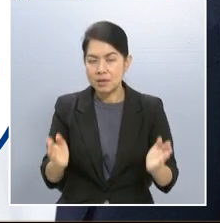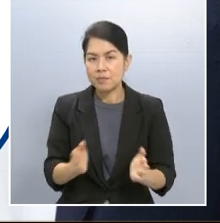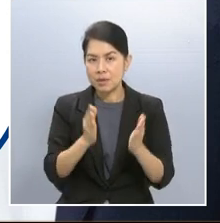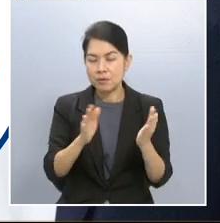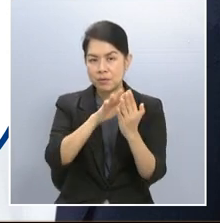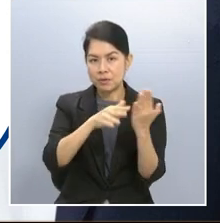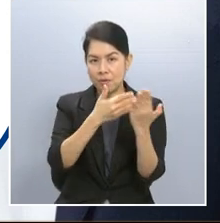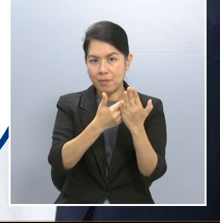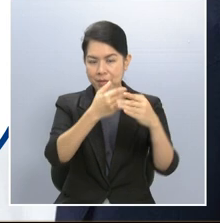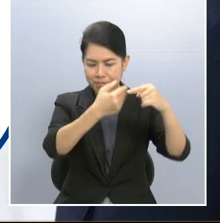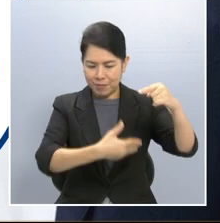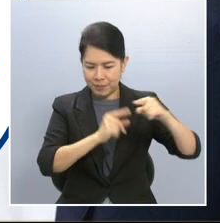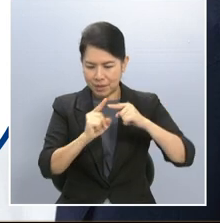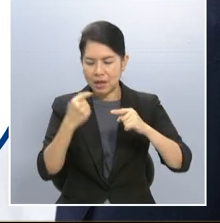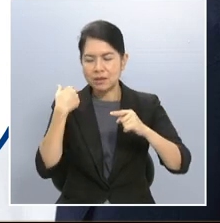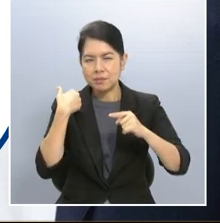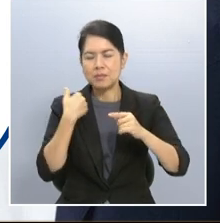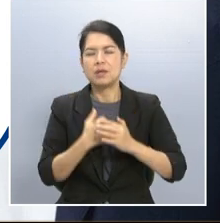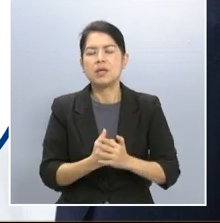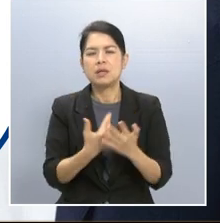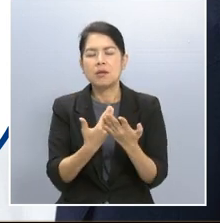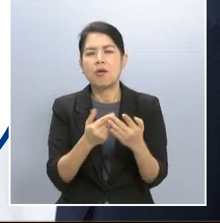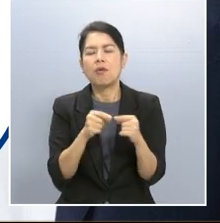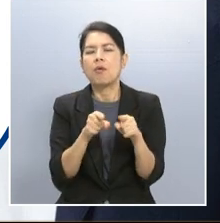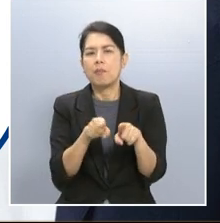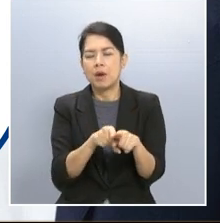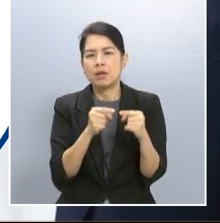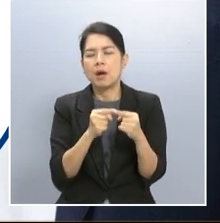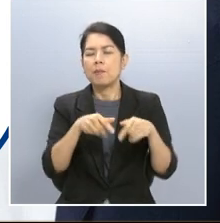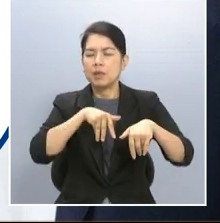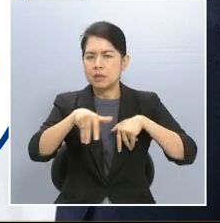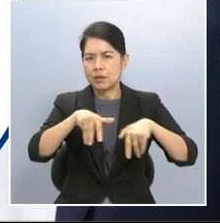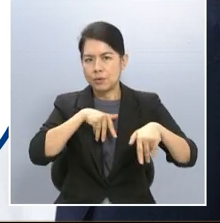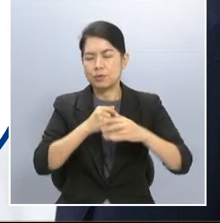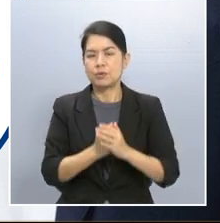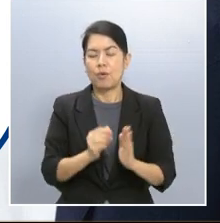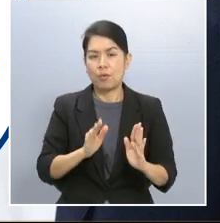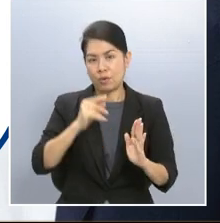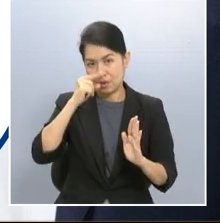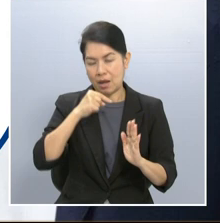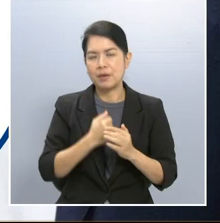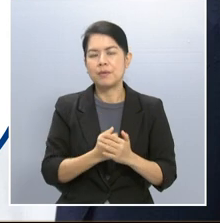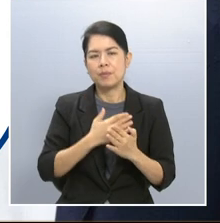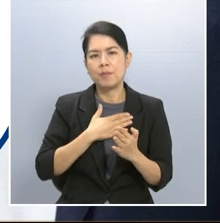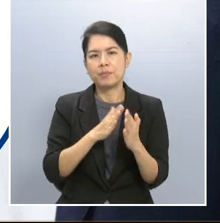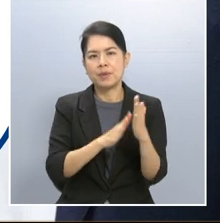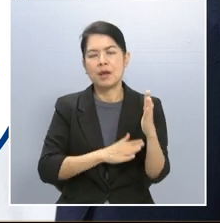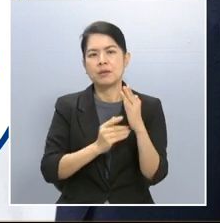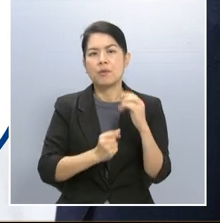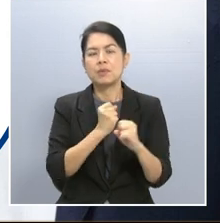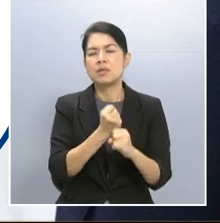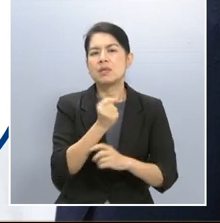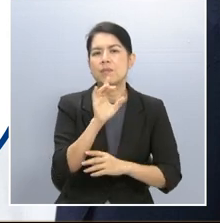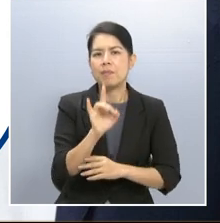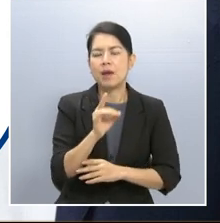เสนอในสถานะประชาชนคนหนึ่งต่อไปตลอดช่วง18ปีที่ผ่านมาผมรู้สึกเป็นเกียรติอย่างยิ่งที่ได้มีโอกาส